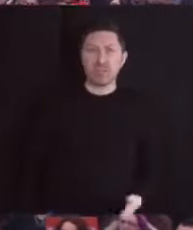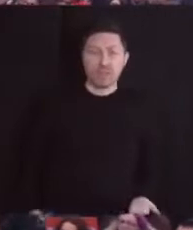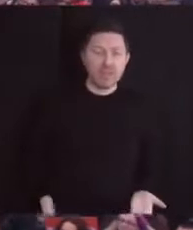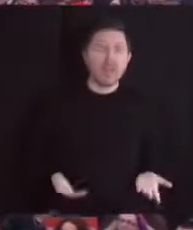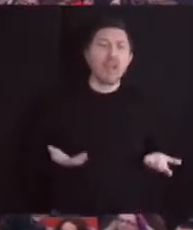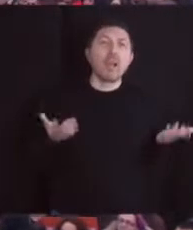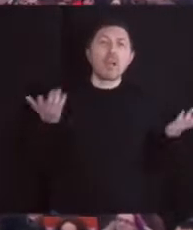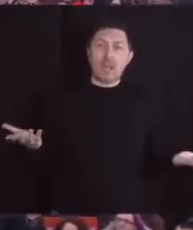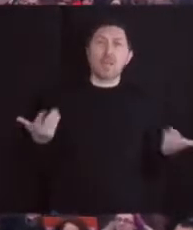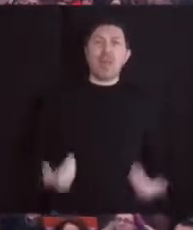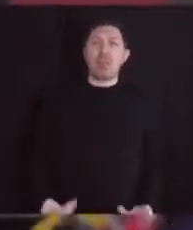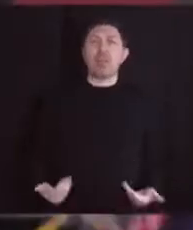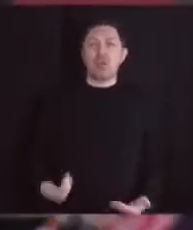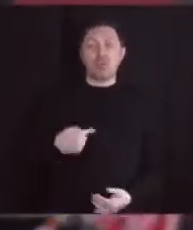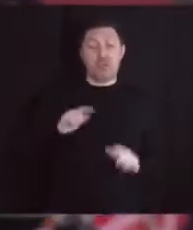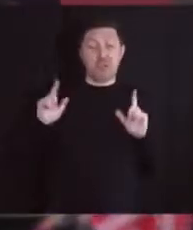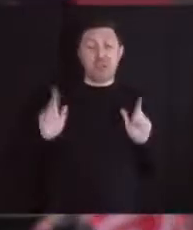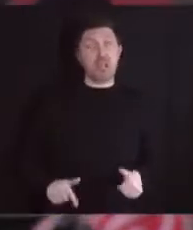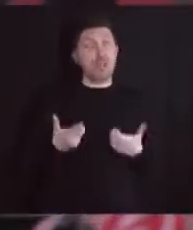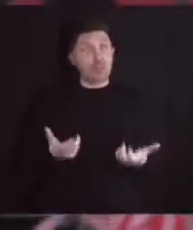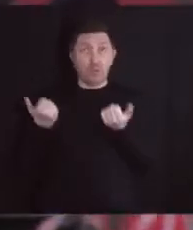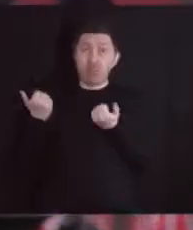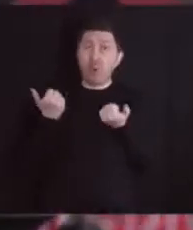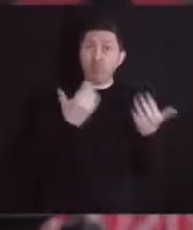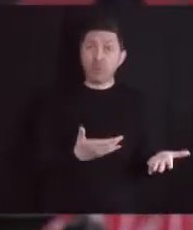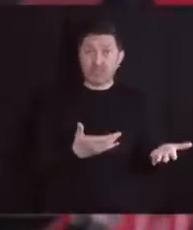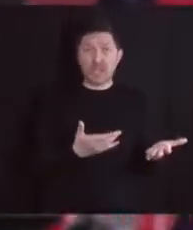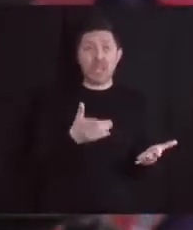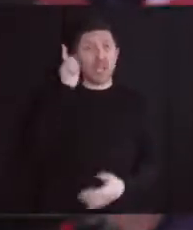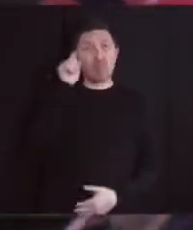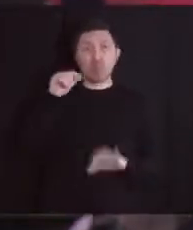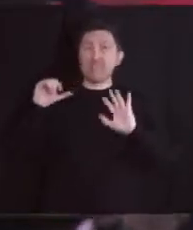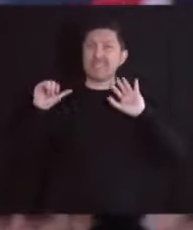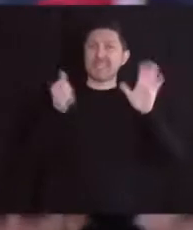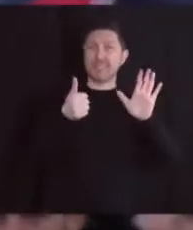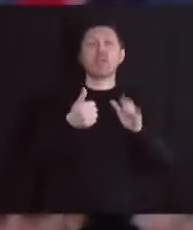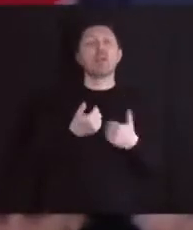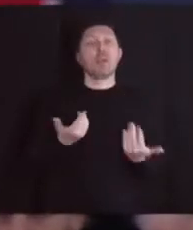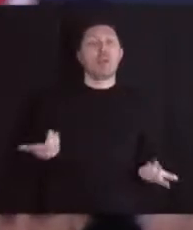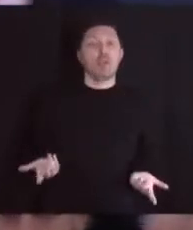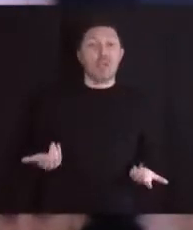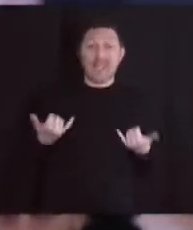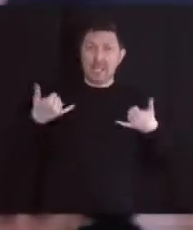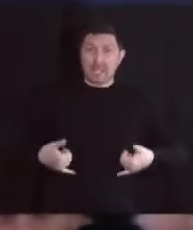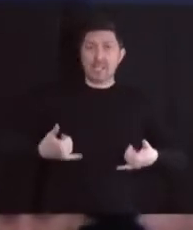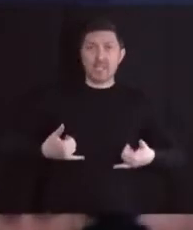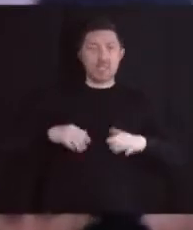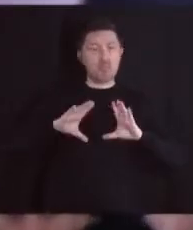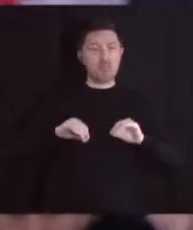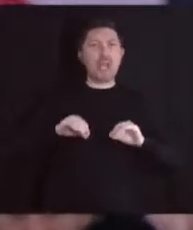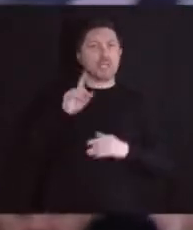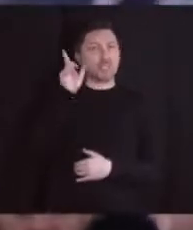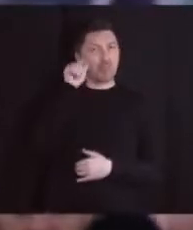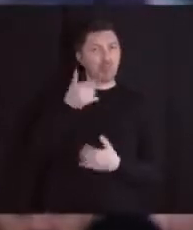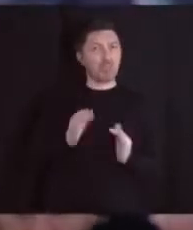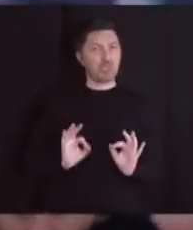Nous voici pour proposer la 6e République sur cette place où fut